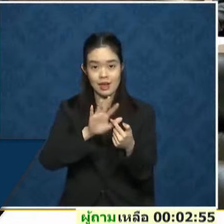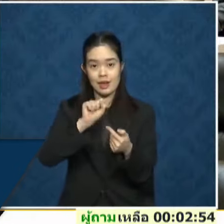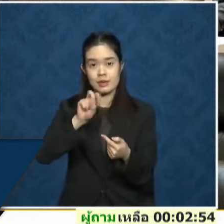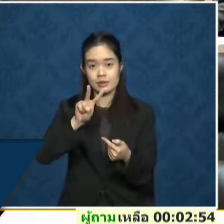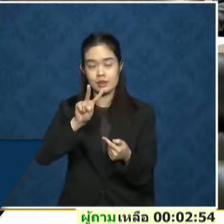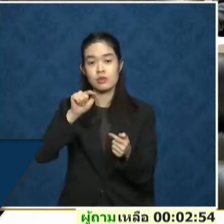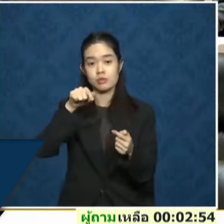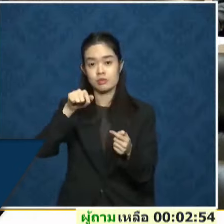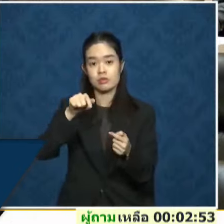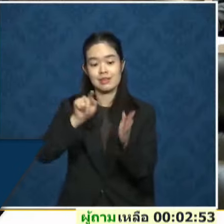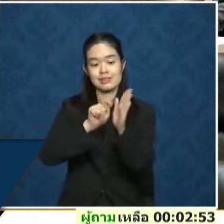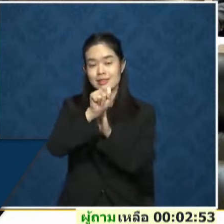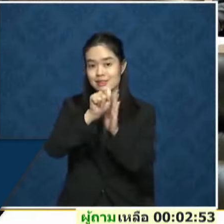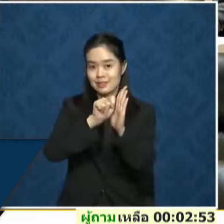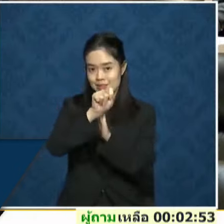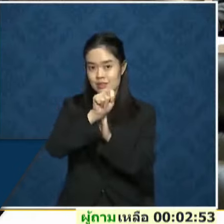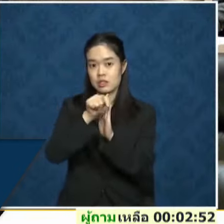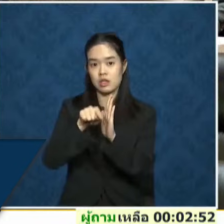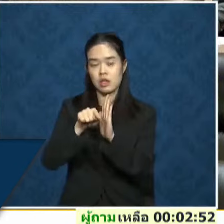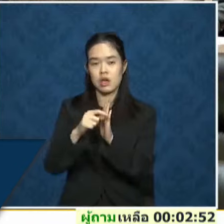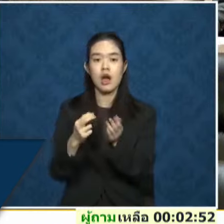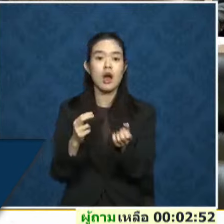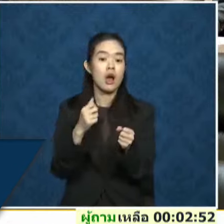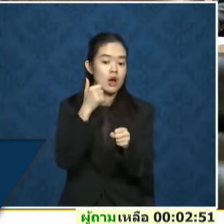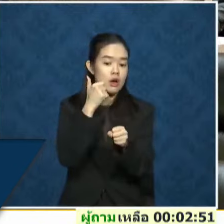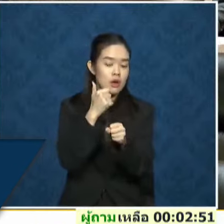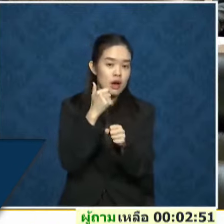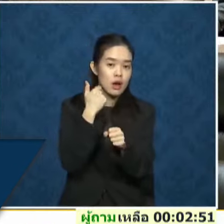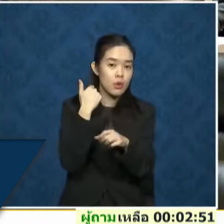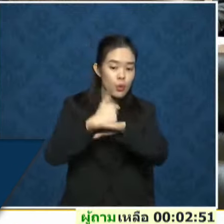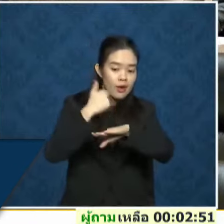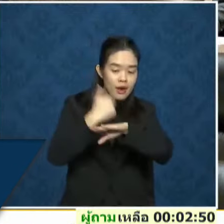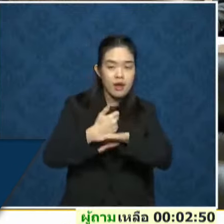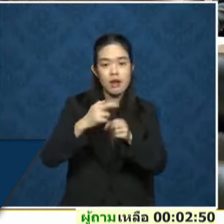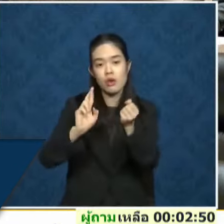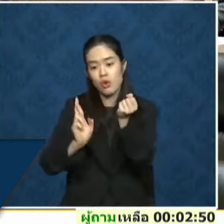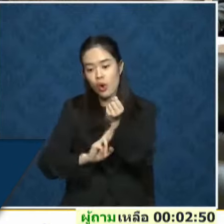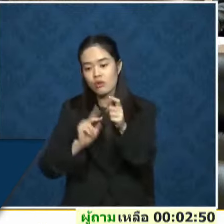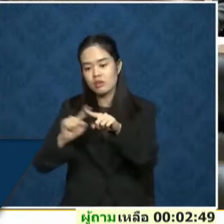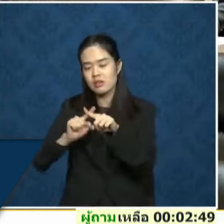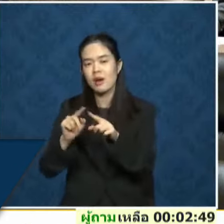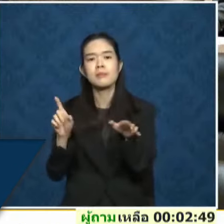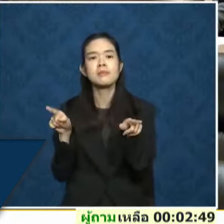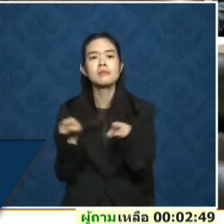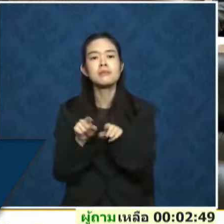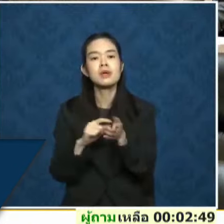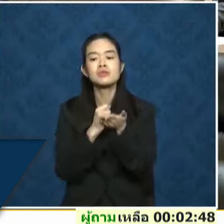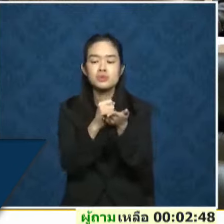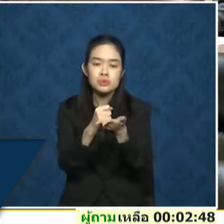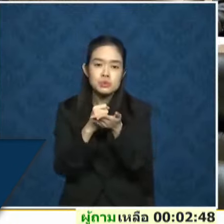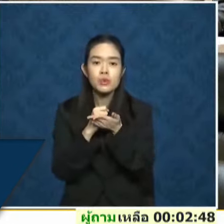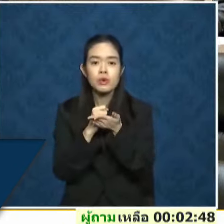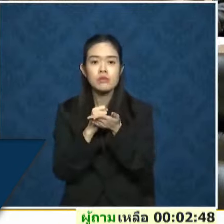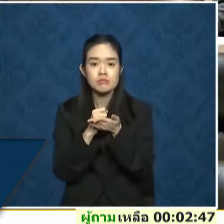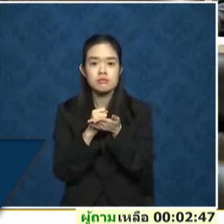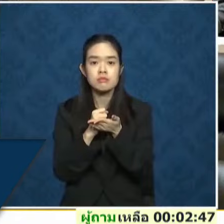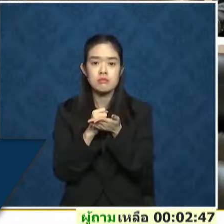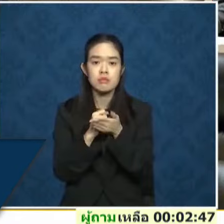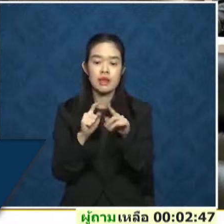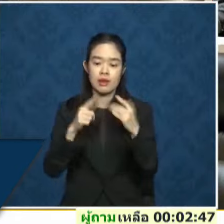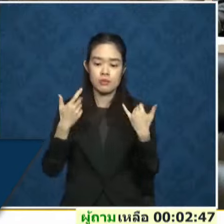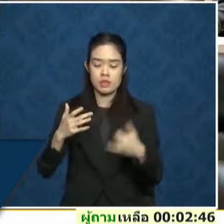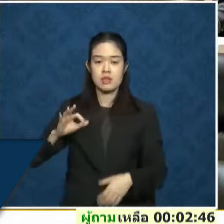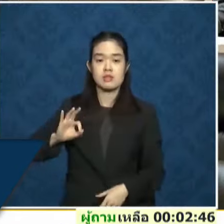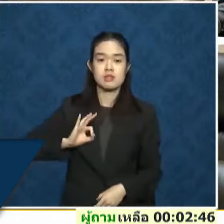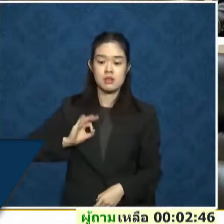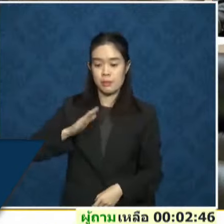ยผู้บริหารโรงเรียนช่วยเหลือปกป้องรองผอ.นี้มาก่อนหน้านี้ตลอดและอีกเคสหนึ่งดิฉันไปรับเคสมากับเพื่อนสส.ใน